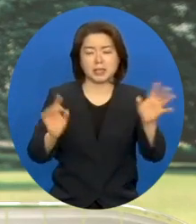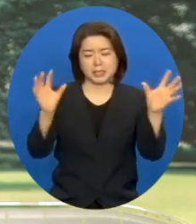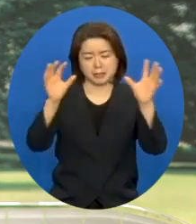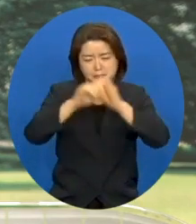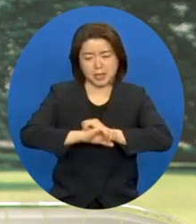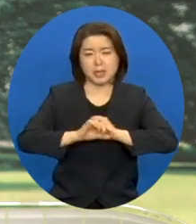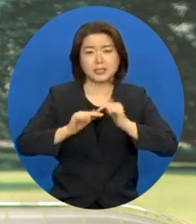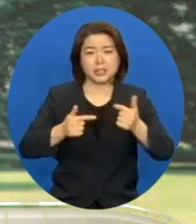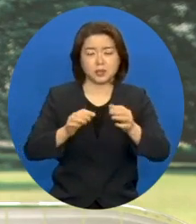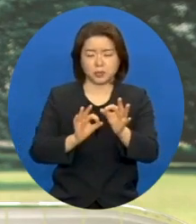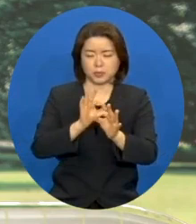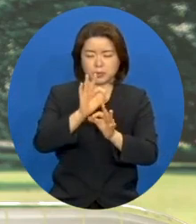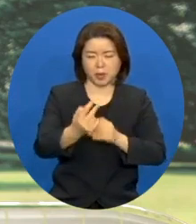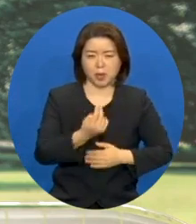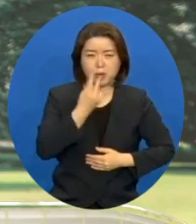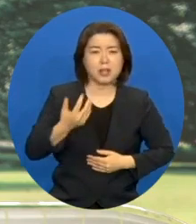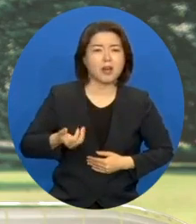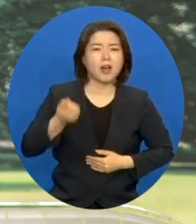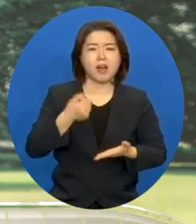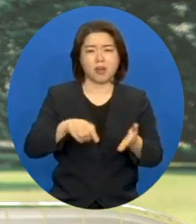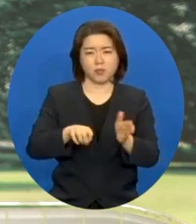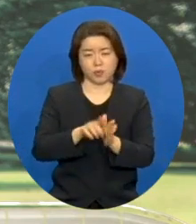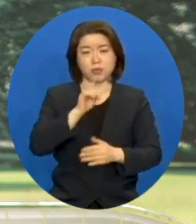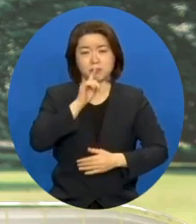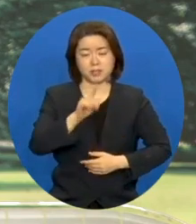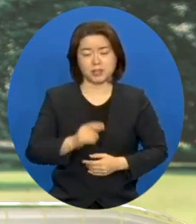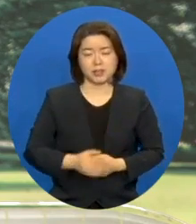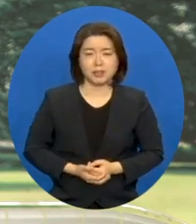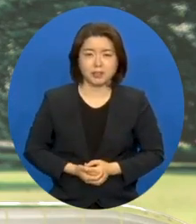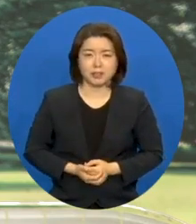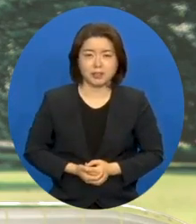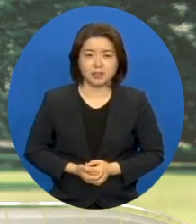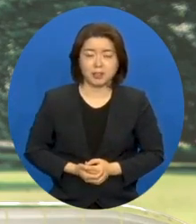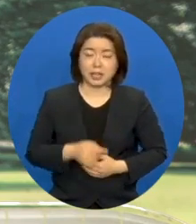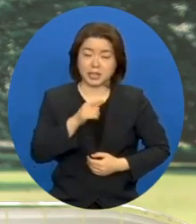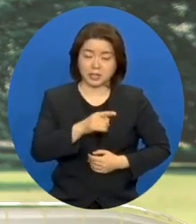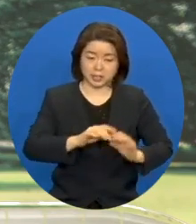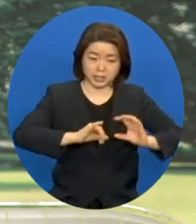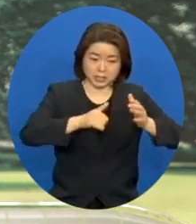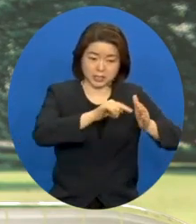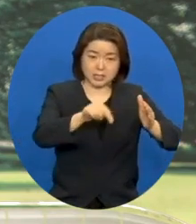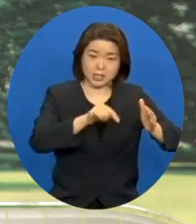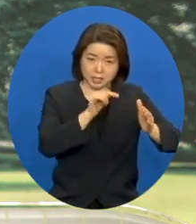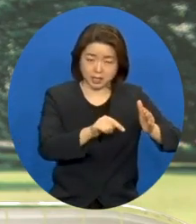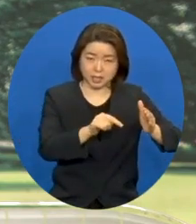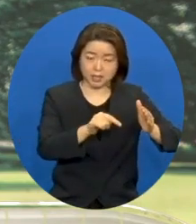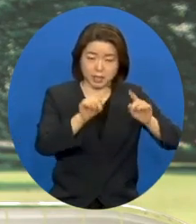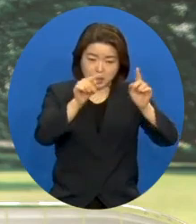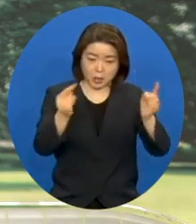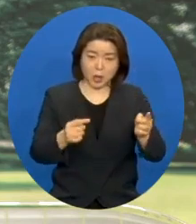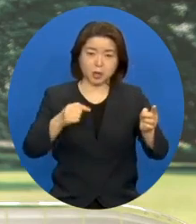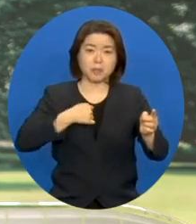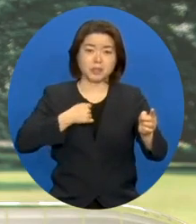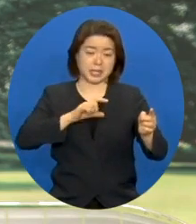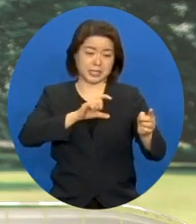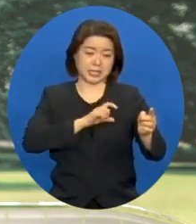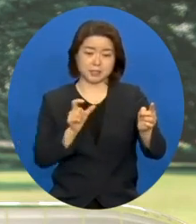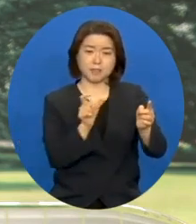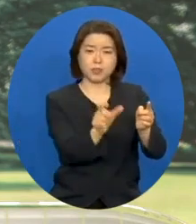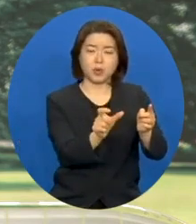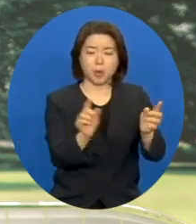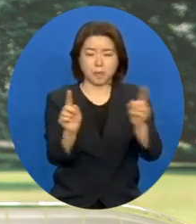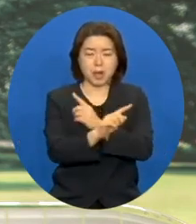않고 영생을 얻게 하려 하심이라. 여러분 여기 세상에다가 여러분의 이름을 넣어서 다시 한번